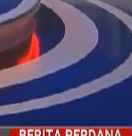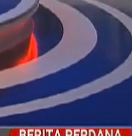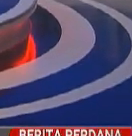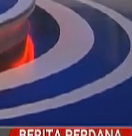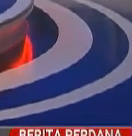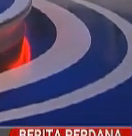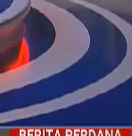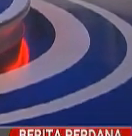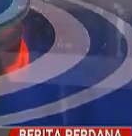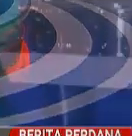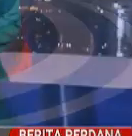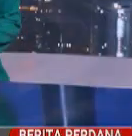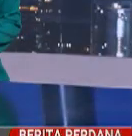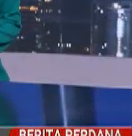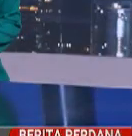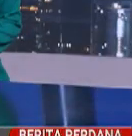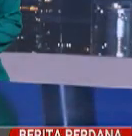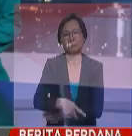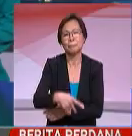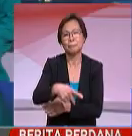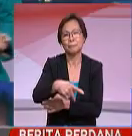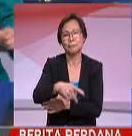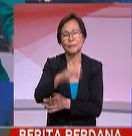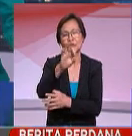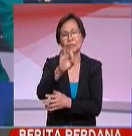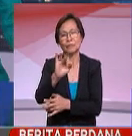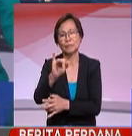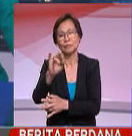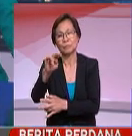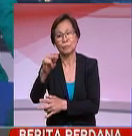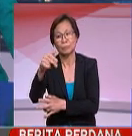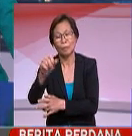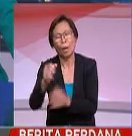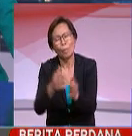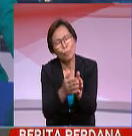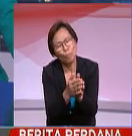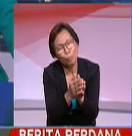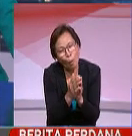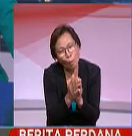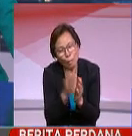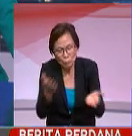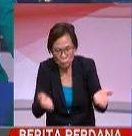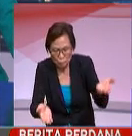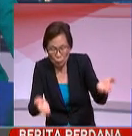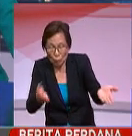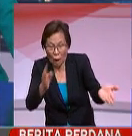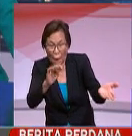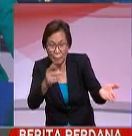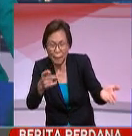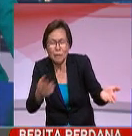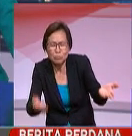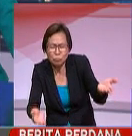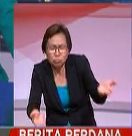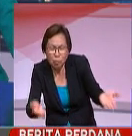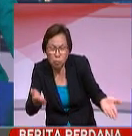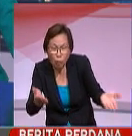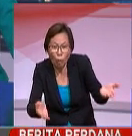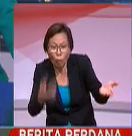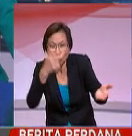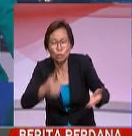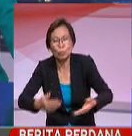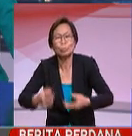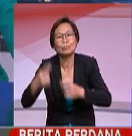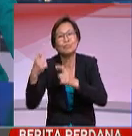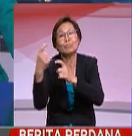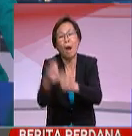bersua kembali. Perbadanan Kemajuan Filem Nasional Malaysia, FINAS, memohon pertimbangan Majlis Keselamatan Negara MKN untuk